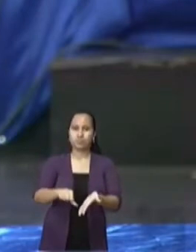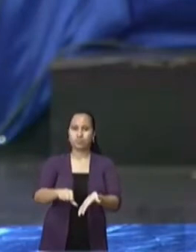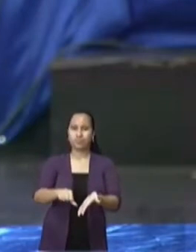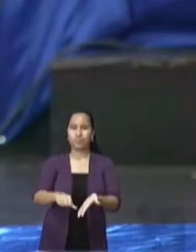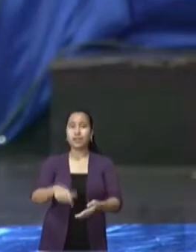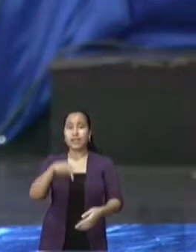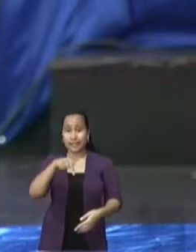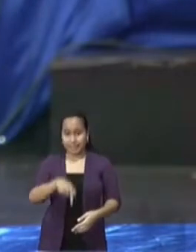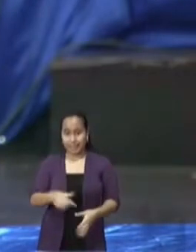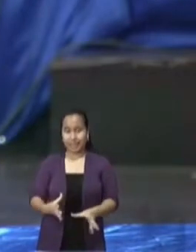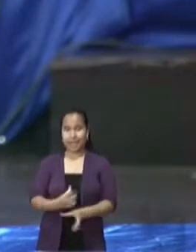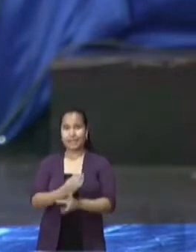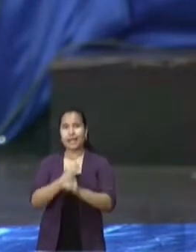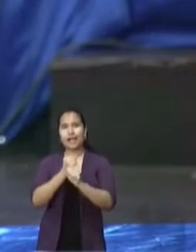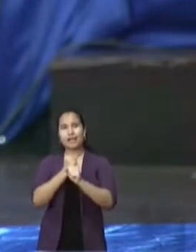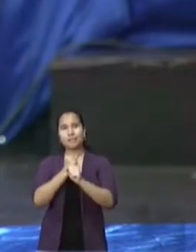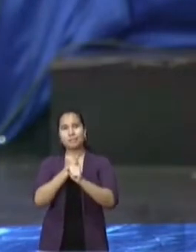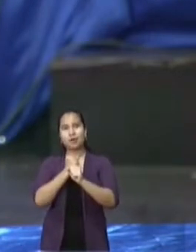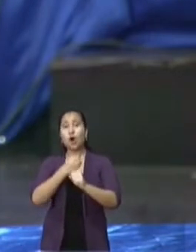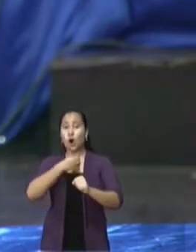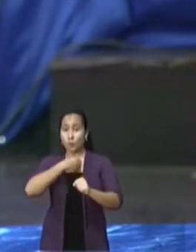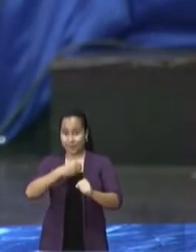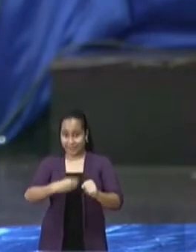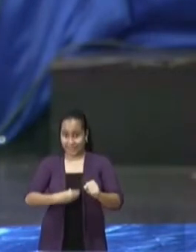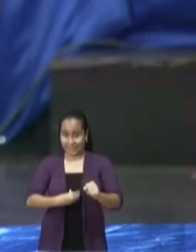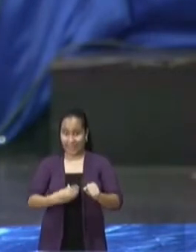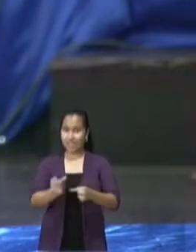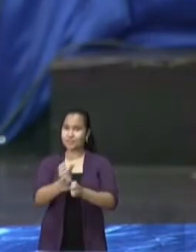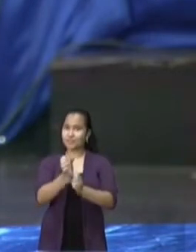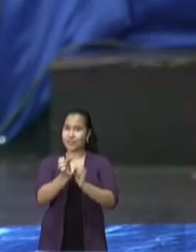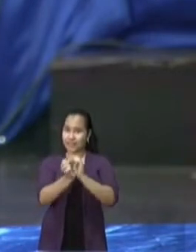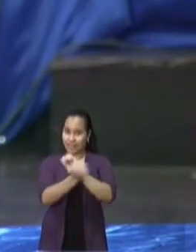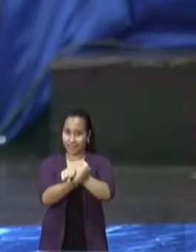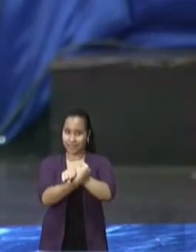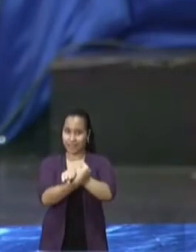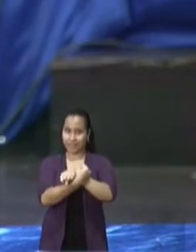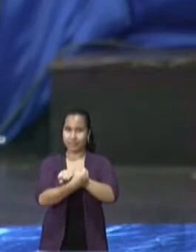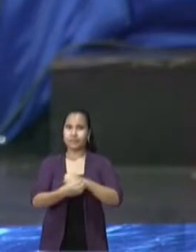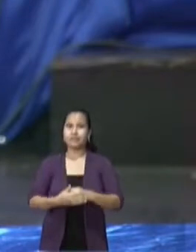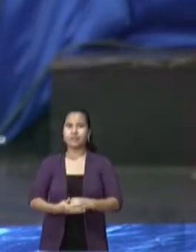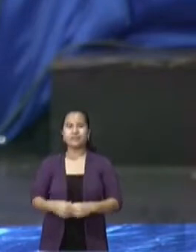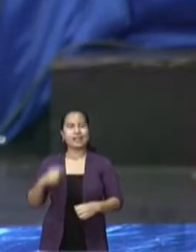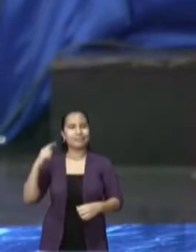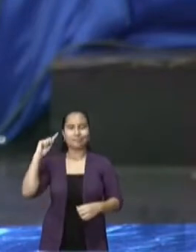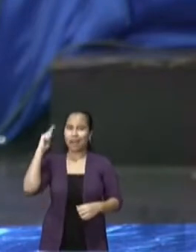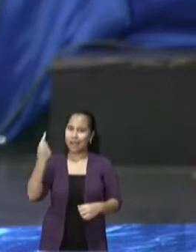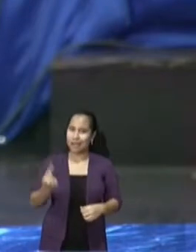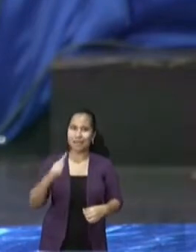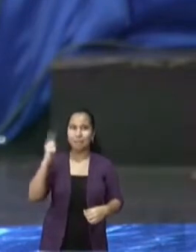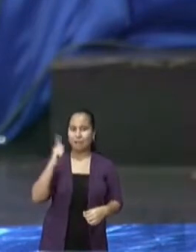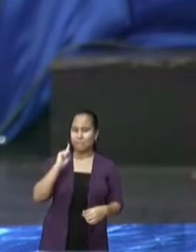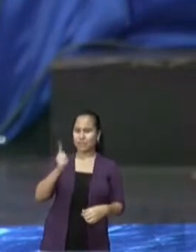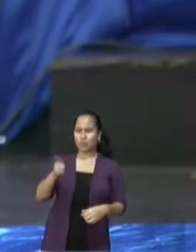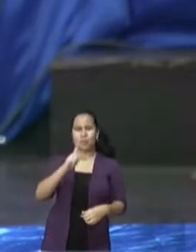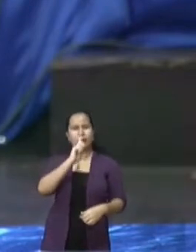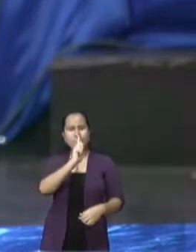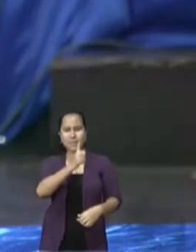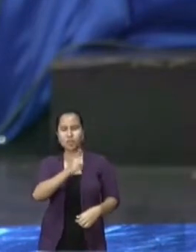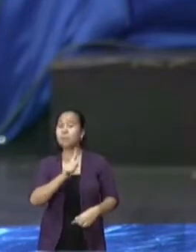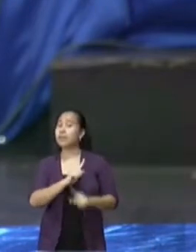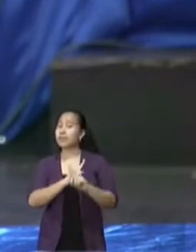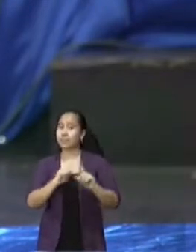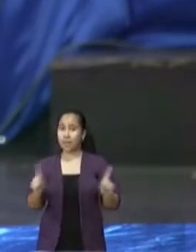stukje handhaving en een stukje gedragsverandering ook teweeg te brengen. Dan alleen maar steeds aanmanend en sanctionerend